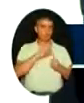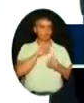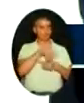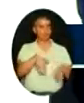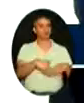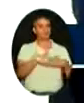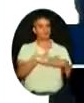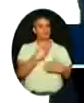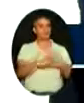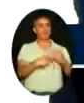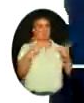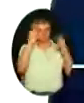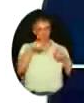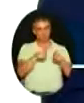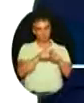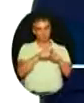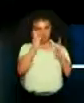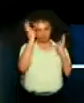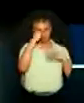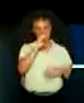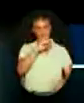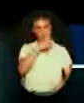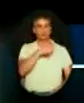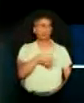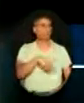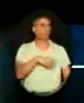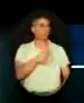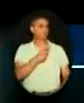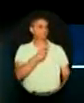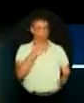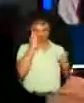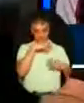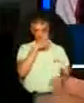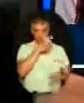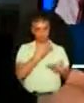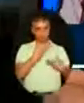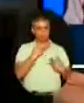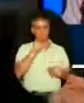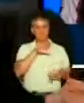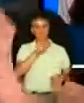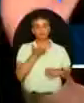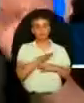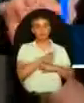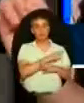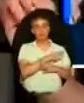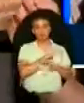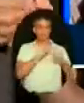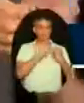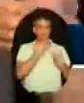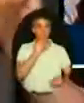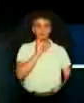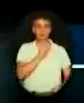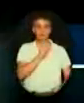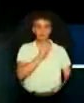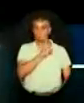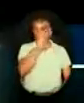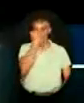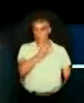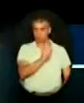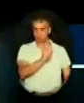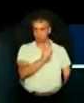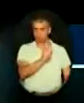לשלום ולקדם הסכמים כמו הסכמי אוסלו. תודה, שמעון ריקלין. הסכמי אוסלו גמרו ליותר מ-1,500 הרוגים, והציבור הישראלי... זה עכשיו